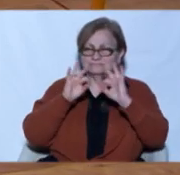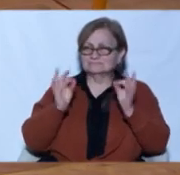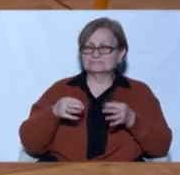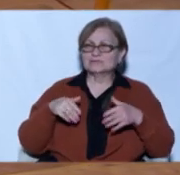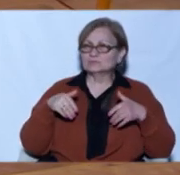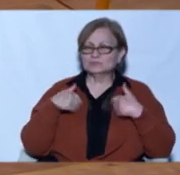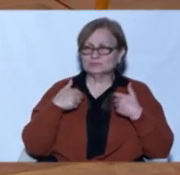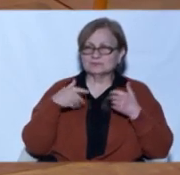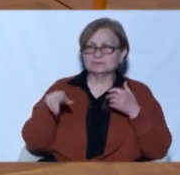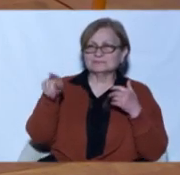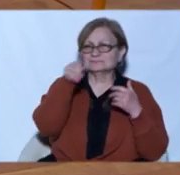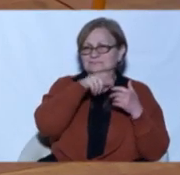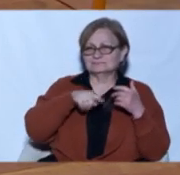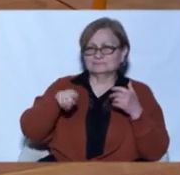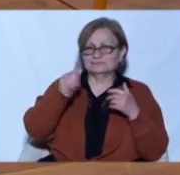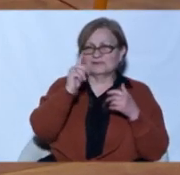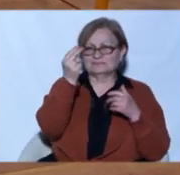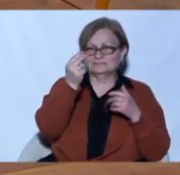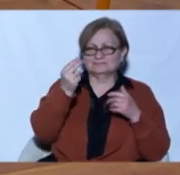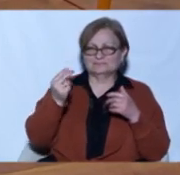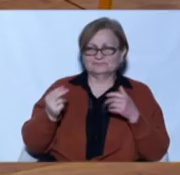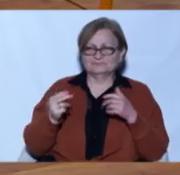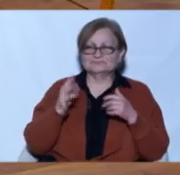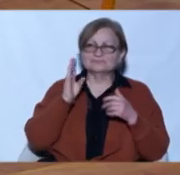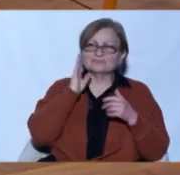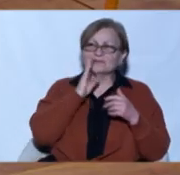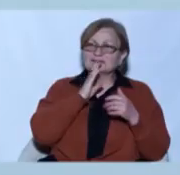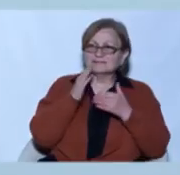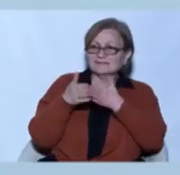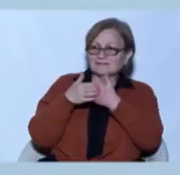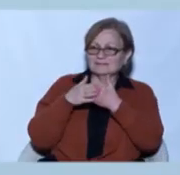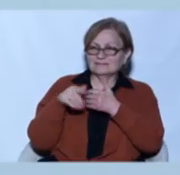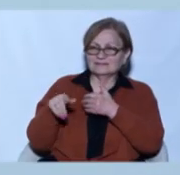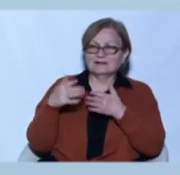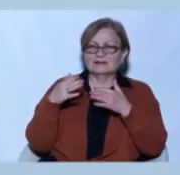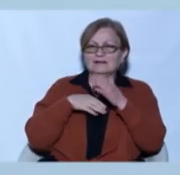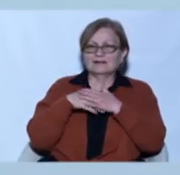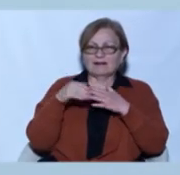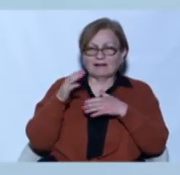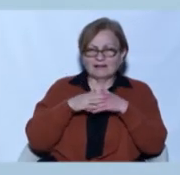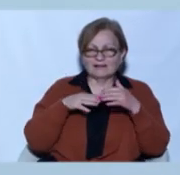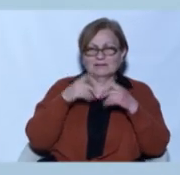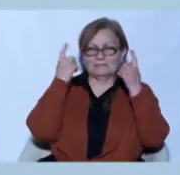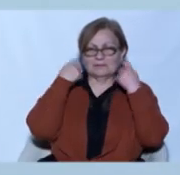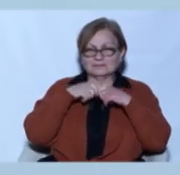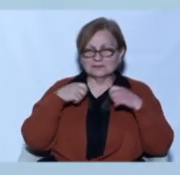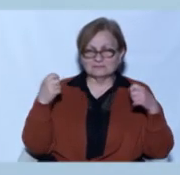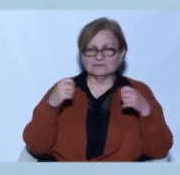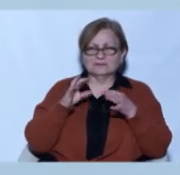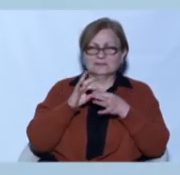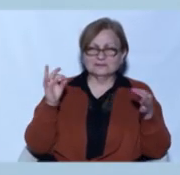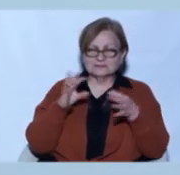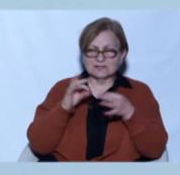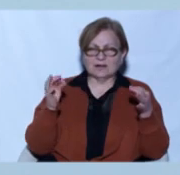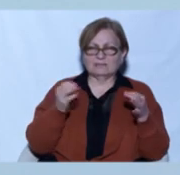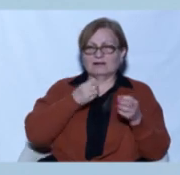ცოცხალია ყველაფერი ის, რაც არის ახლოს დედის კალთასთან. დედის ხელები, მისი თავშალი, ძაფი,